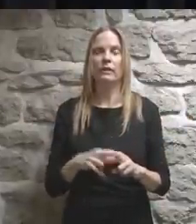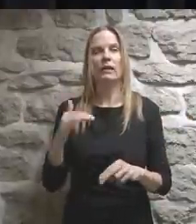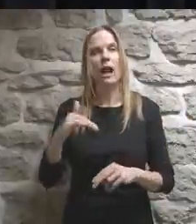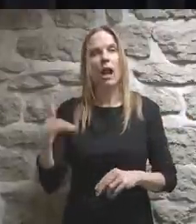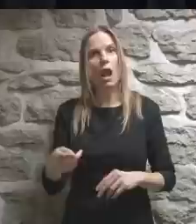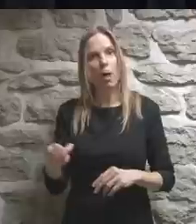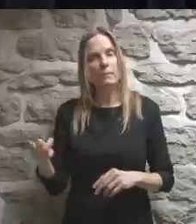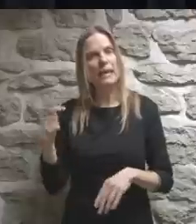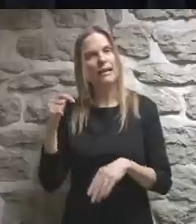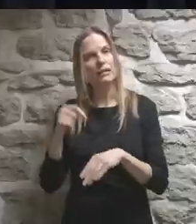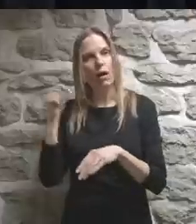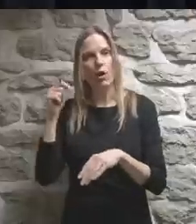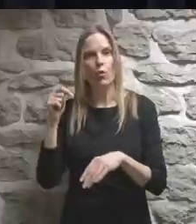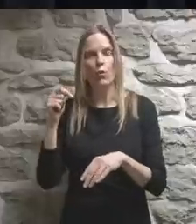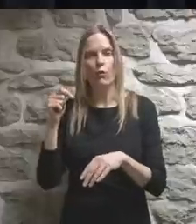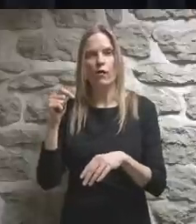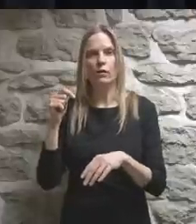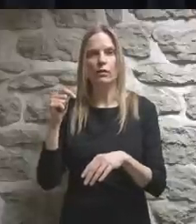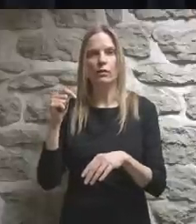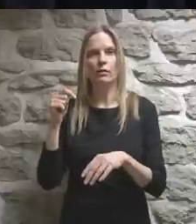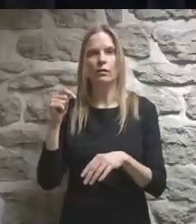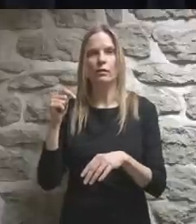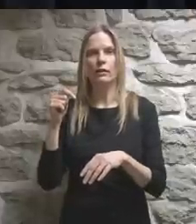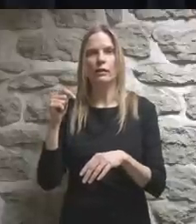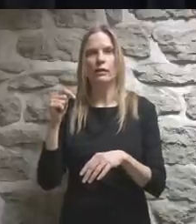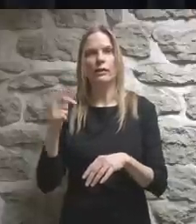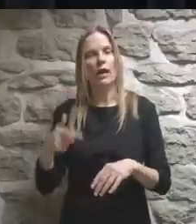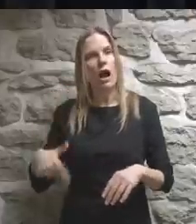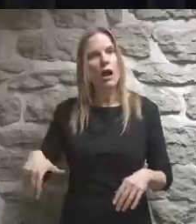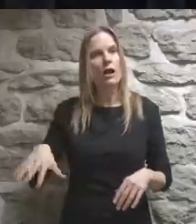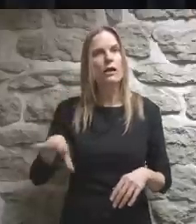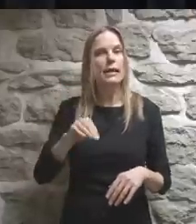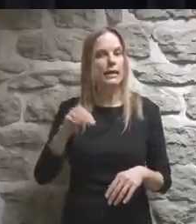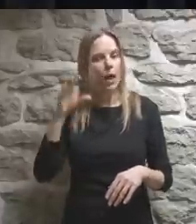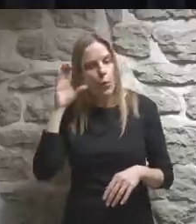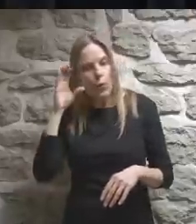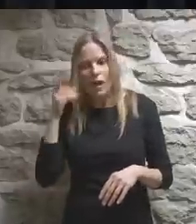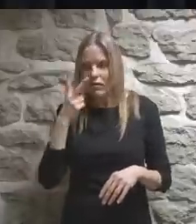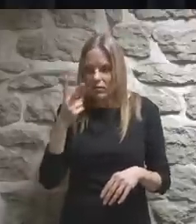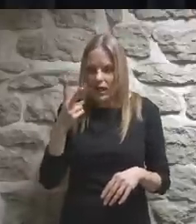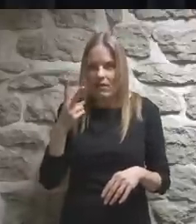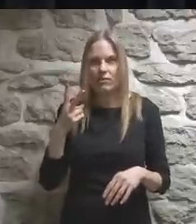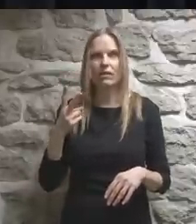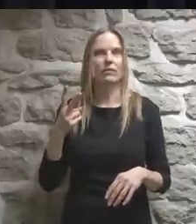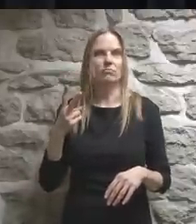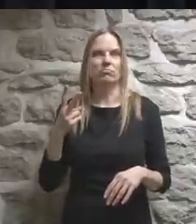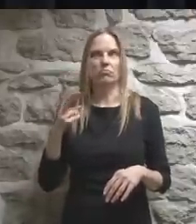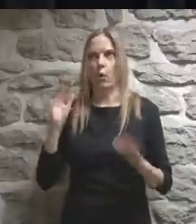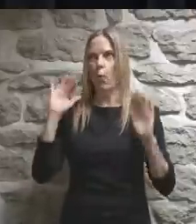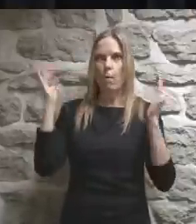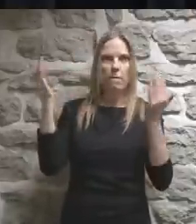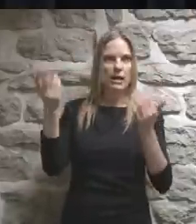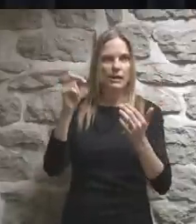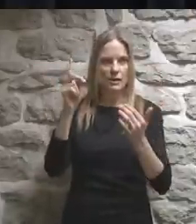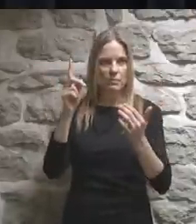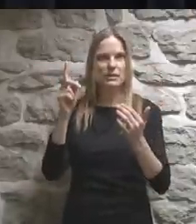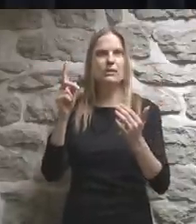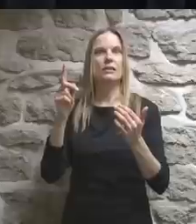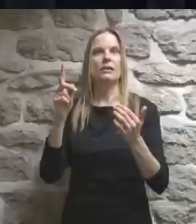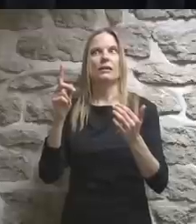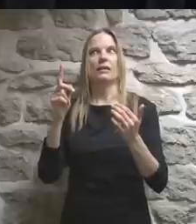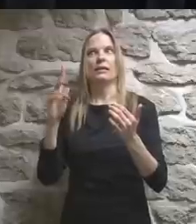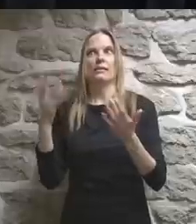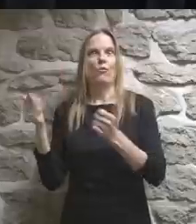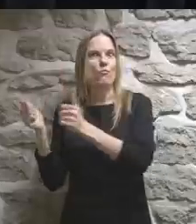lapsed tajuvad seda kõike kuulevad ja tajuvad seda ümberringi toimuvad ka teisest toast,